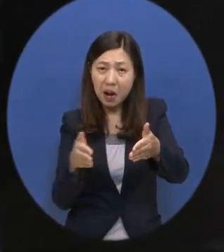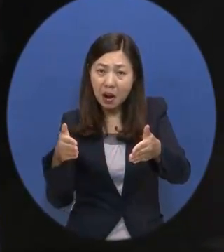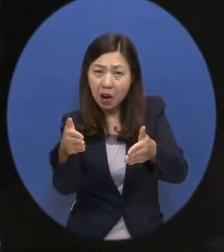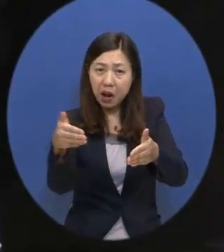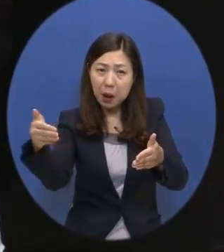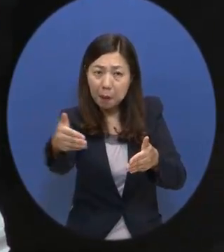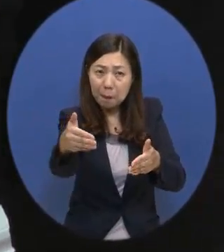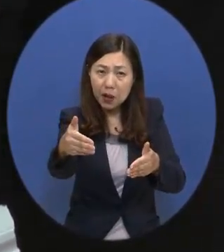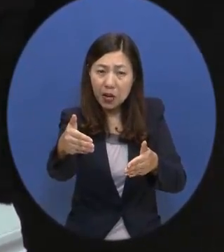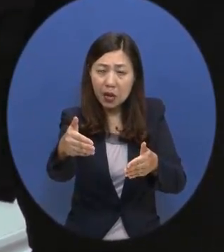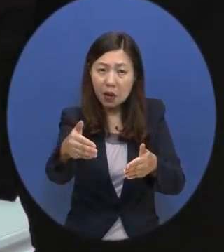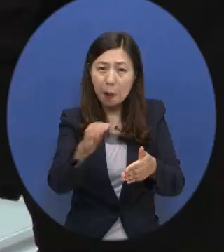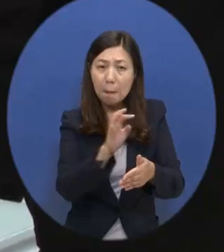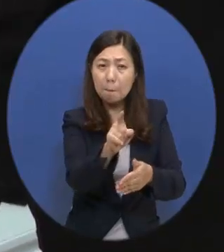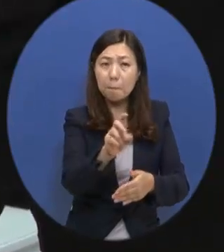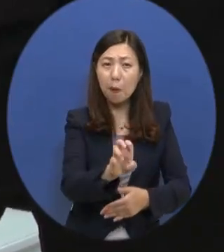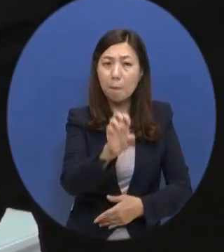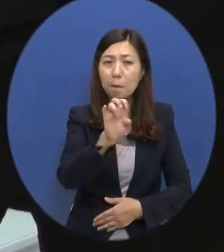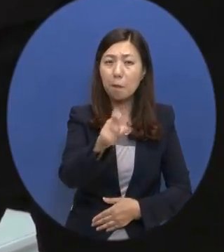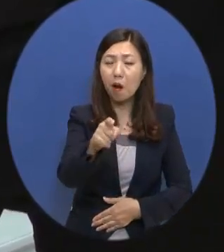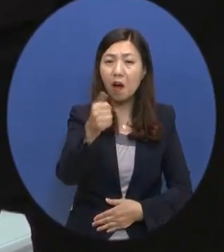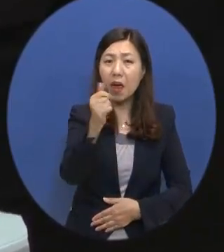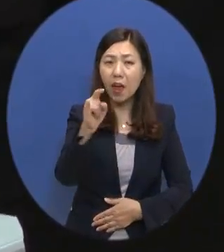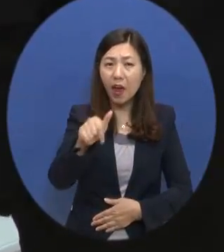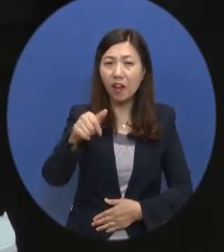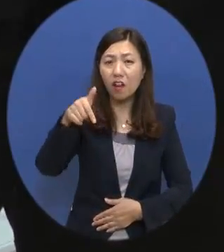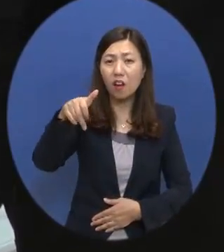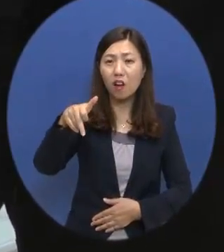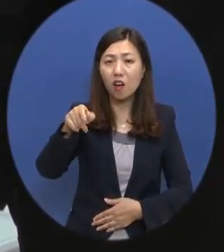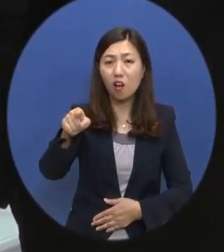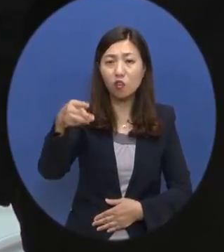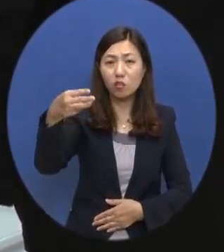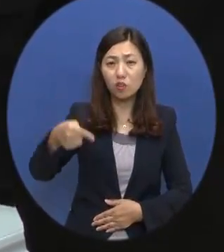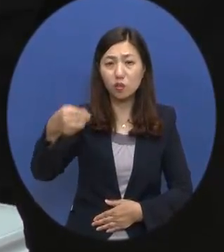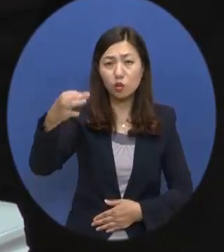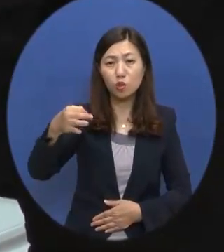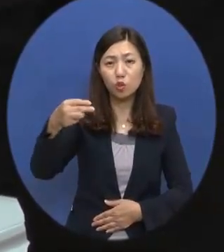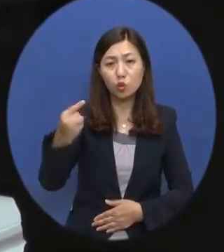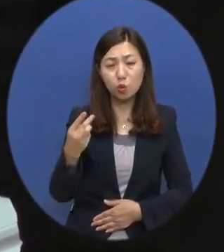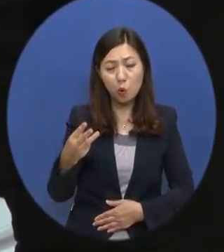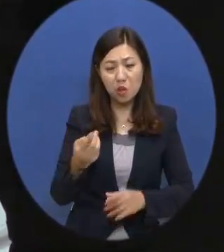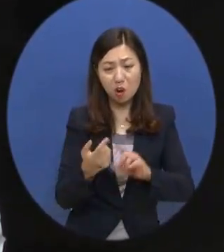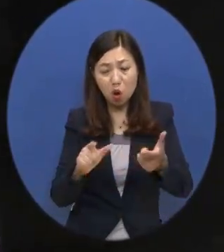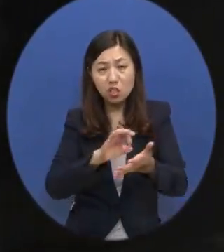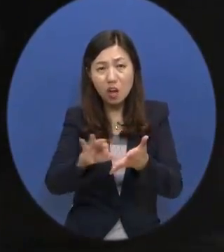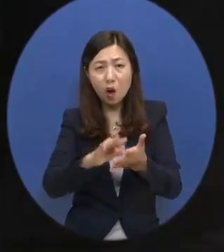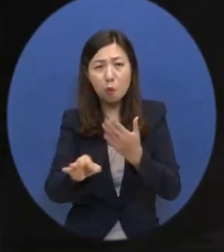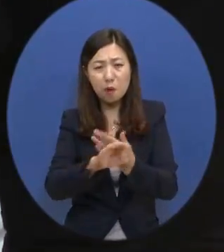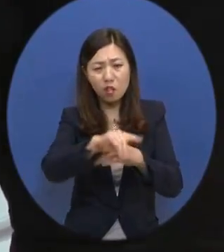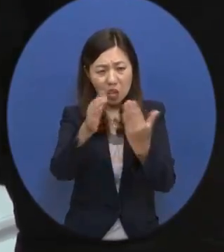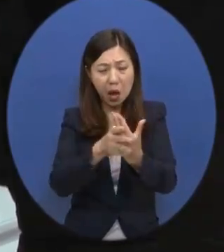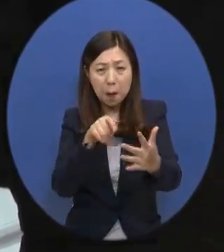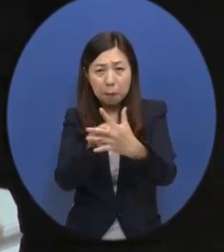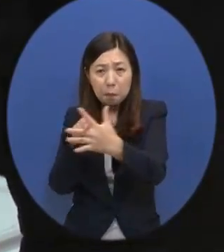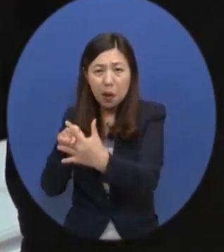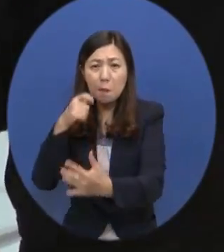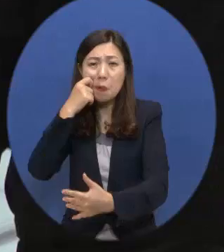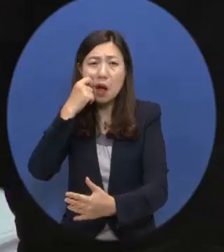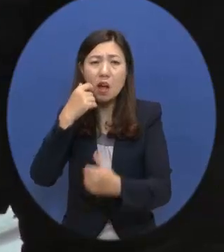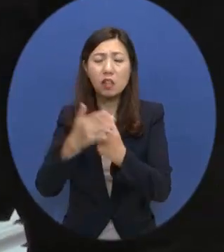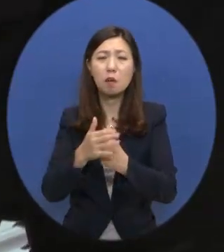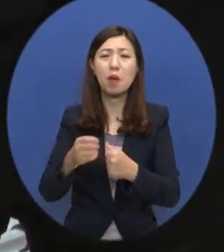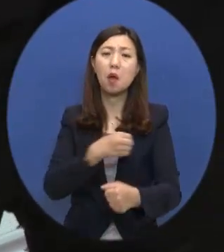펌프, 핵, 뭐 이렇게 컨트롤 이런 웨이트를 쓰게 되면은 스킵이 다 그걸 다 파악 못하니까 팀원들 전체가